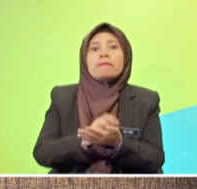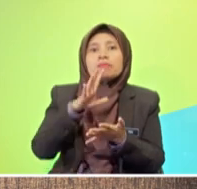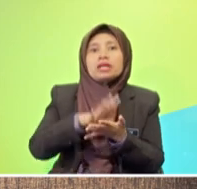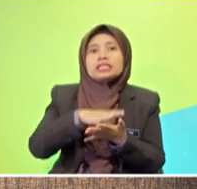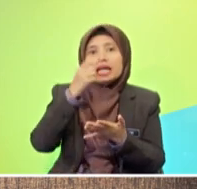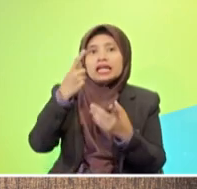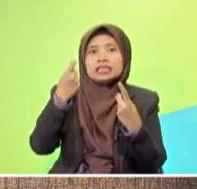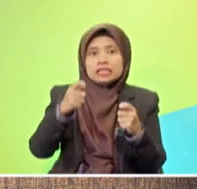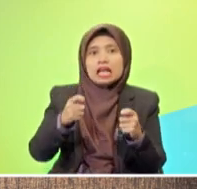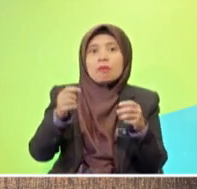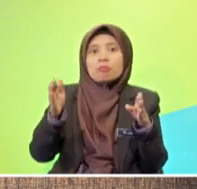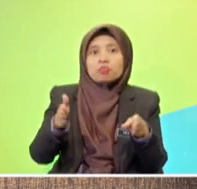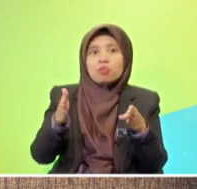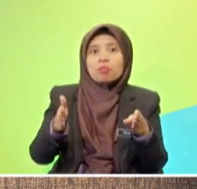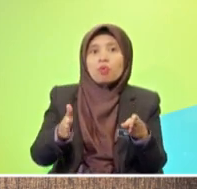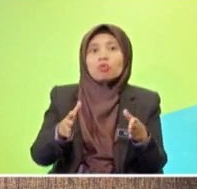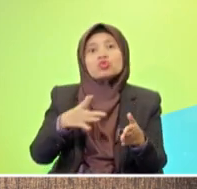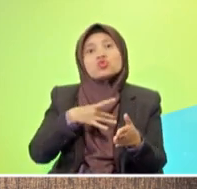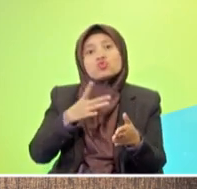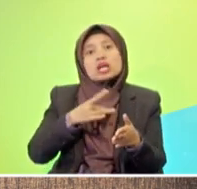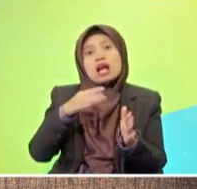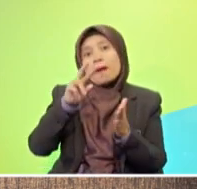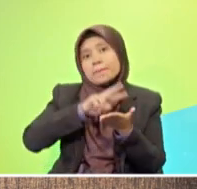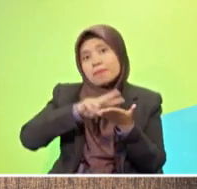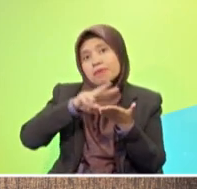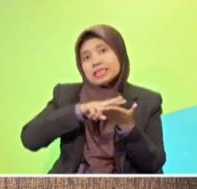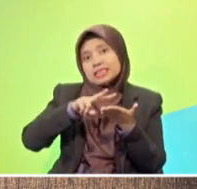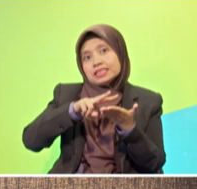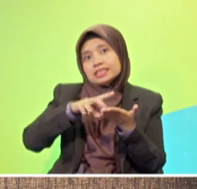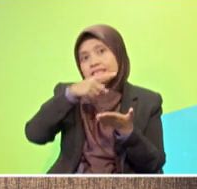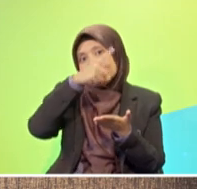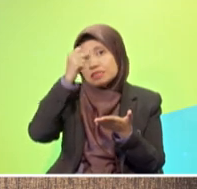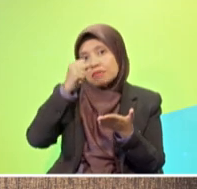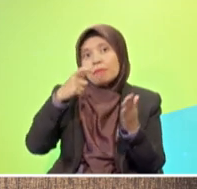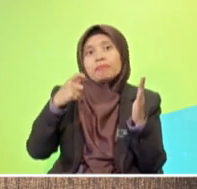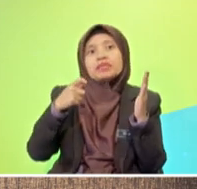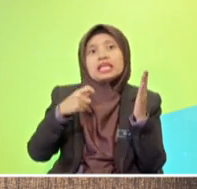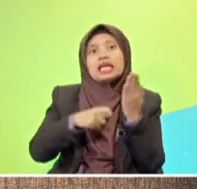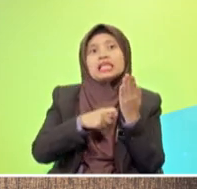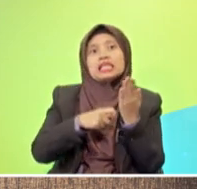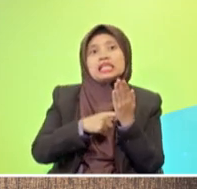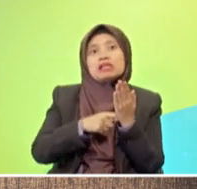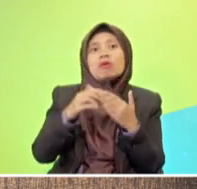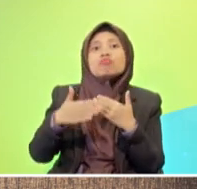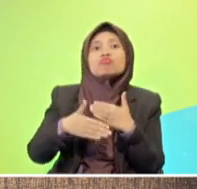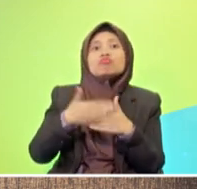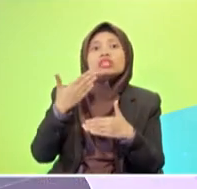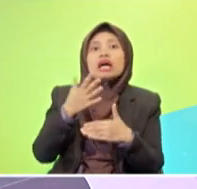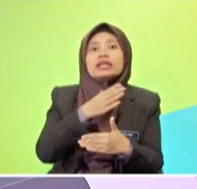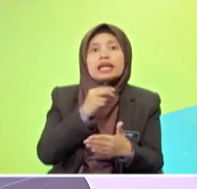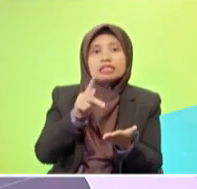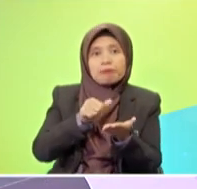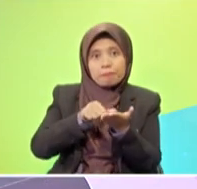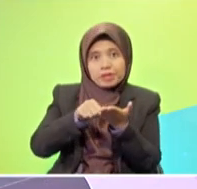telah memupuk minat membaca dalam kalangan kami yang digunakan muda dan berkesan Iya betul jika betul